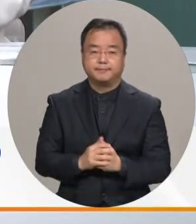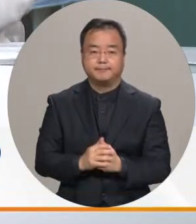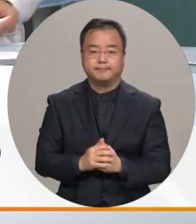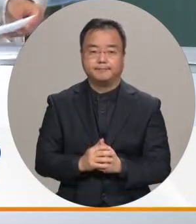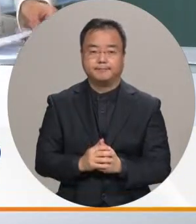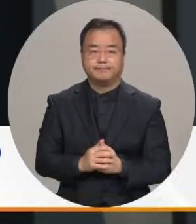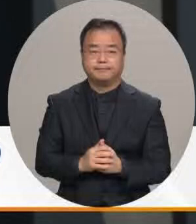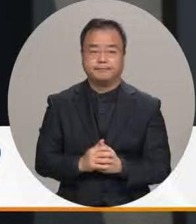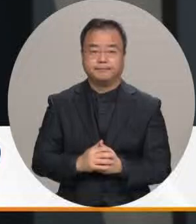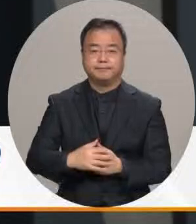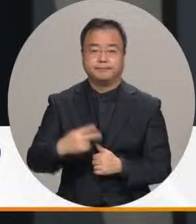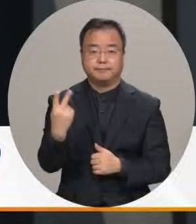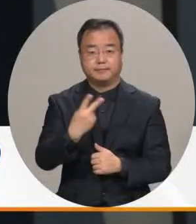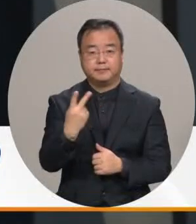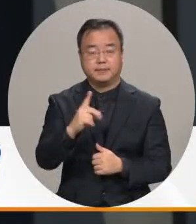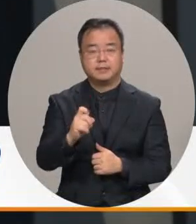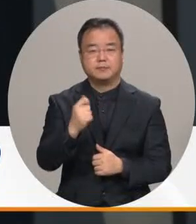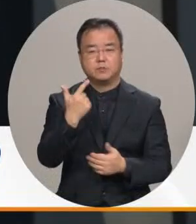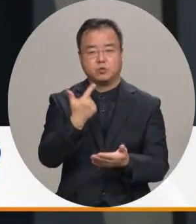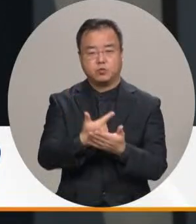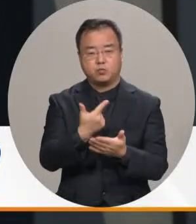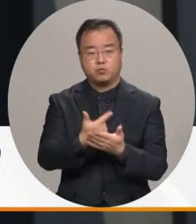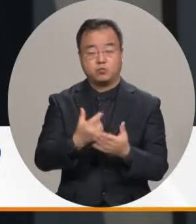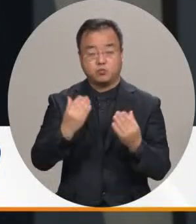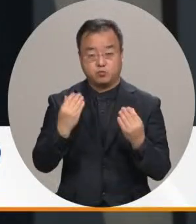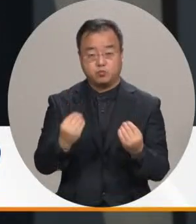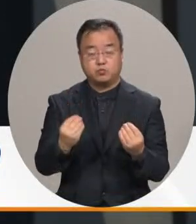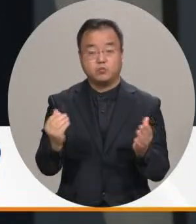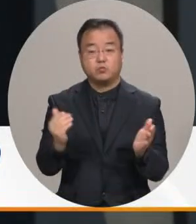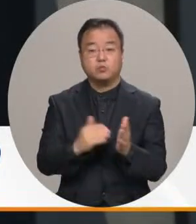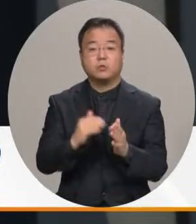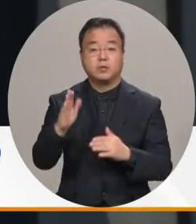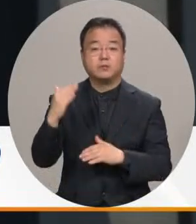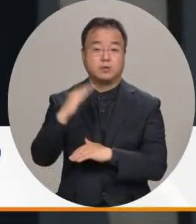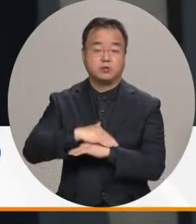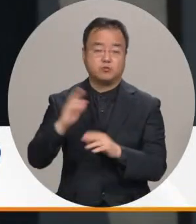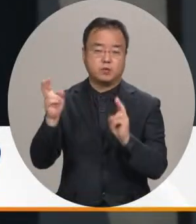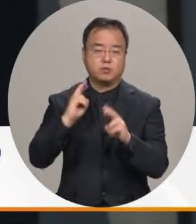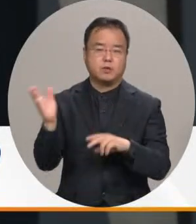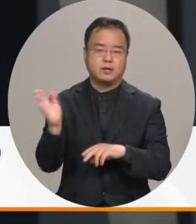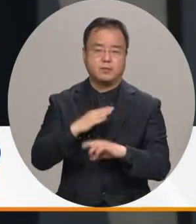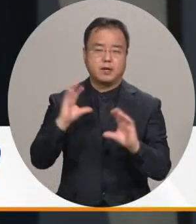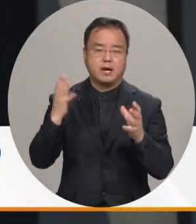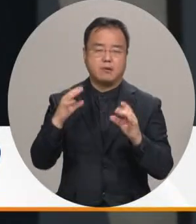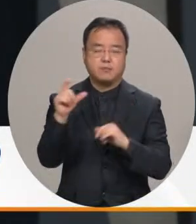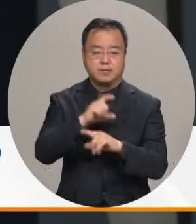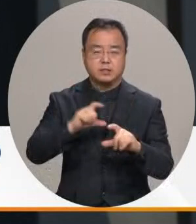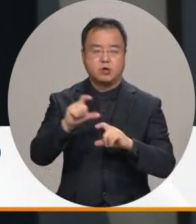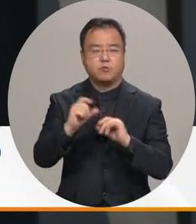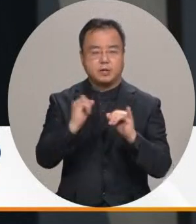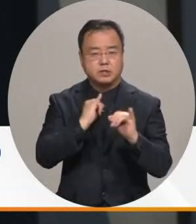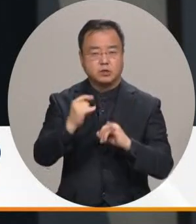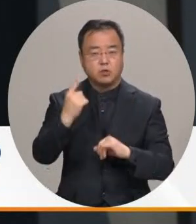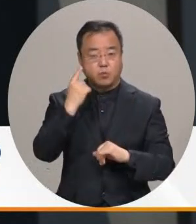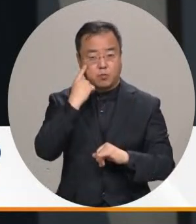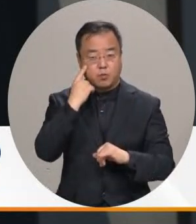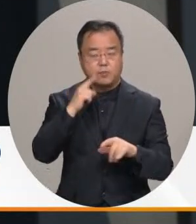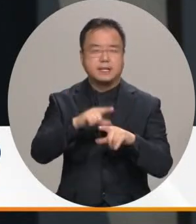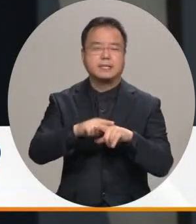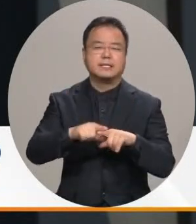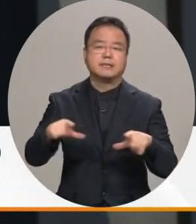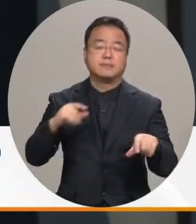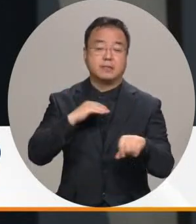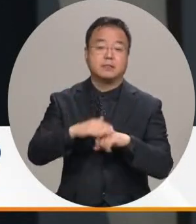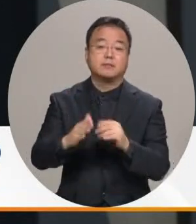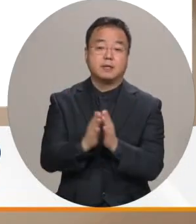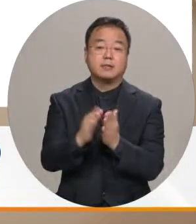그 2016년에 제가 논문을 끝내고 출판사에서 아이들을 추가로 인터뷰해서 좀 대중적인 책을